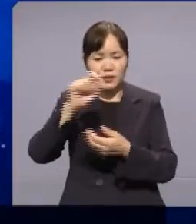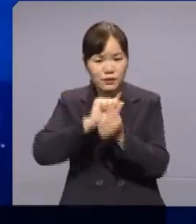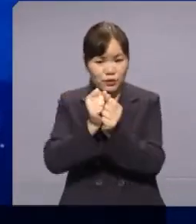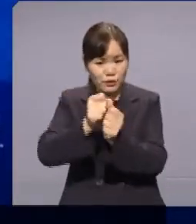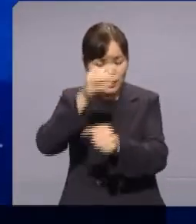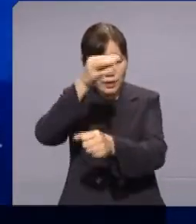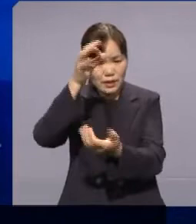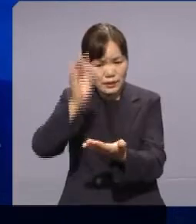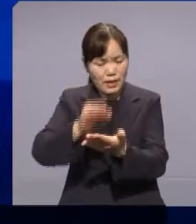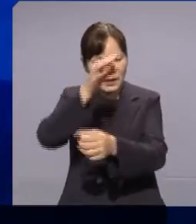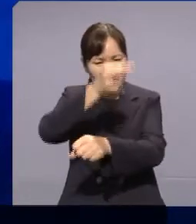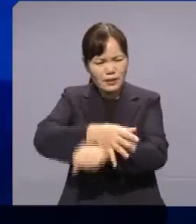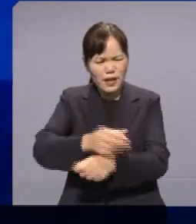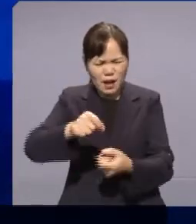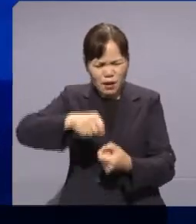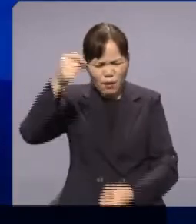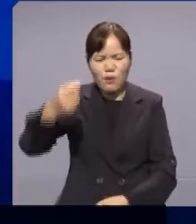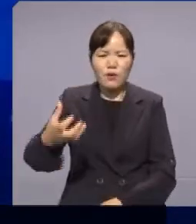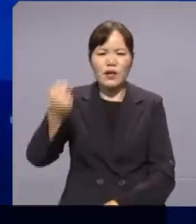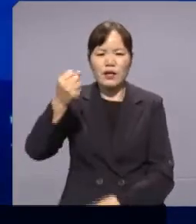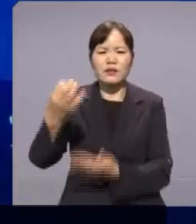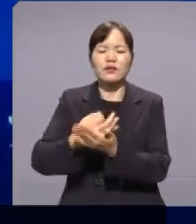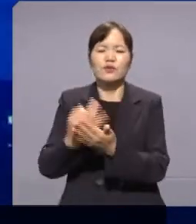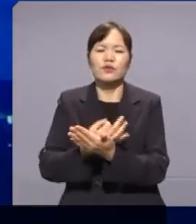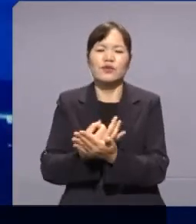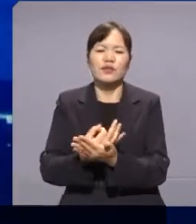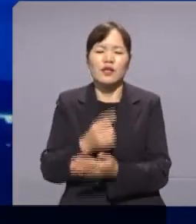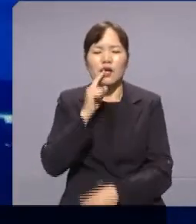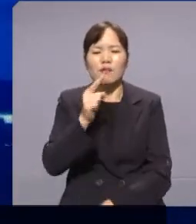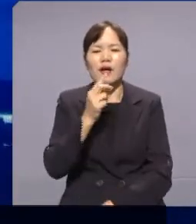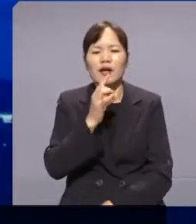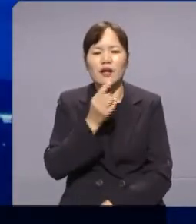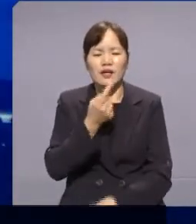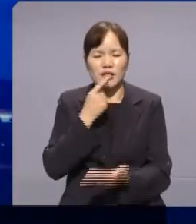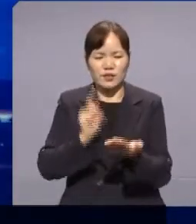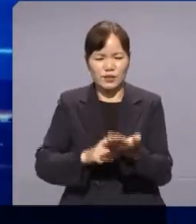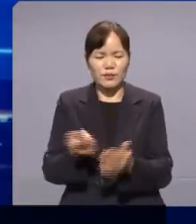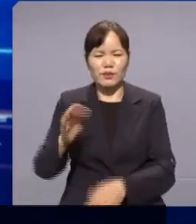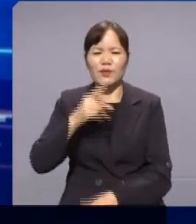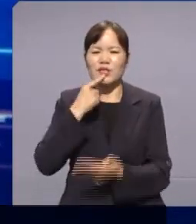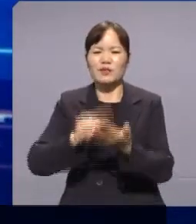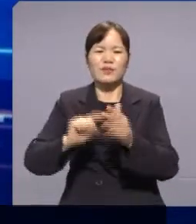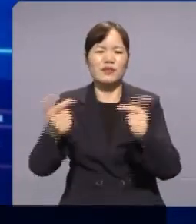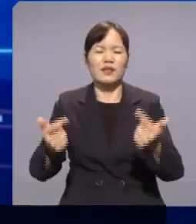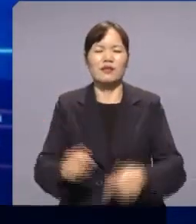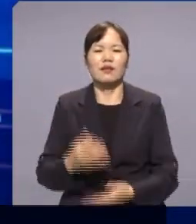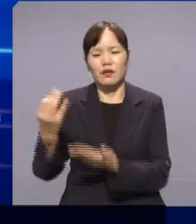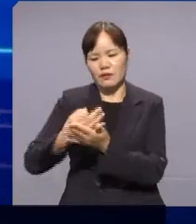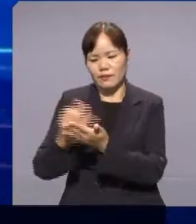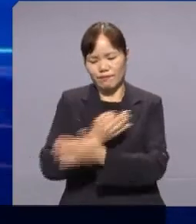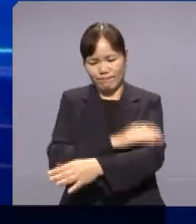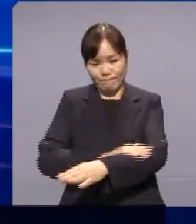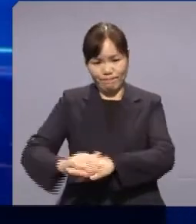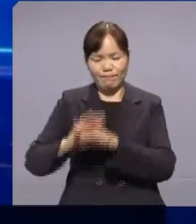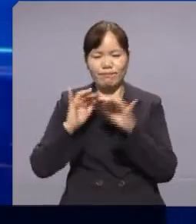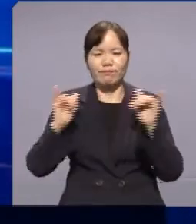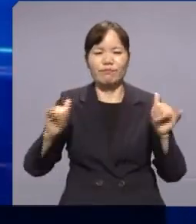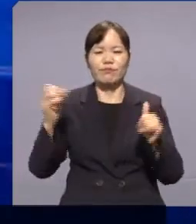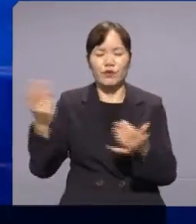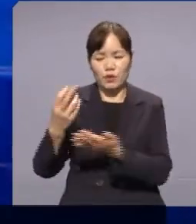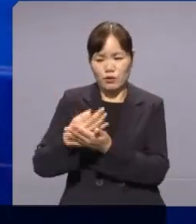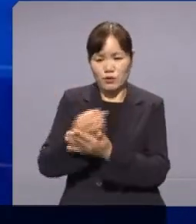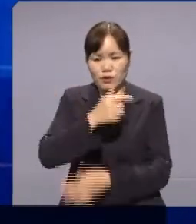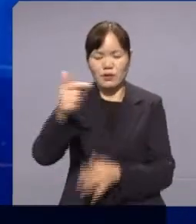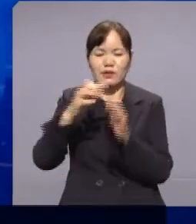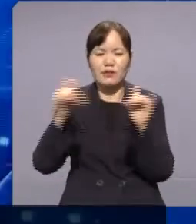오래 보유하면 수익을 낸다. 말은 쉬운데 쉬운 일이 아닙니다. 그리고 돈 잘 버는 분들 또 수익 잘 내는